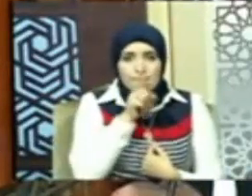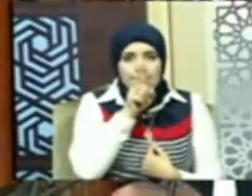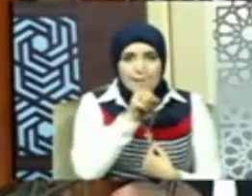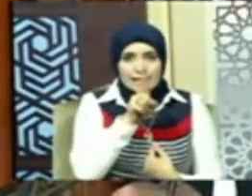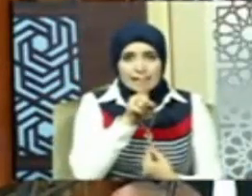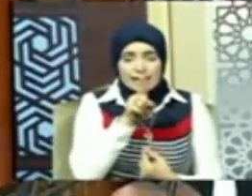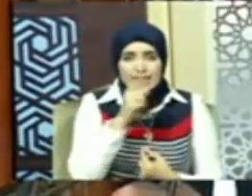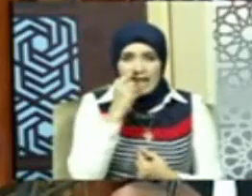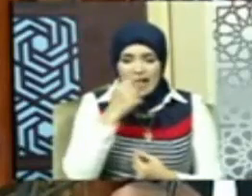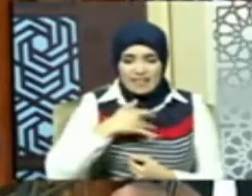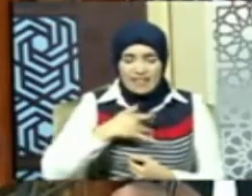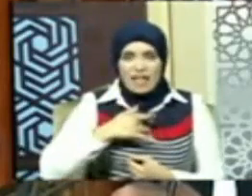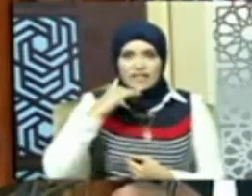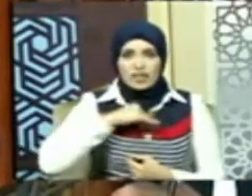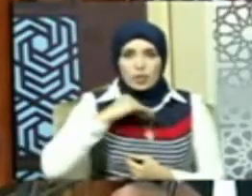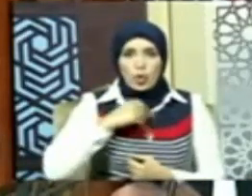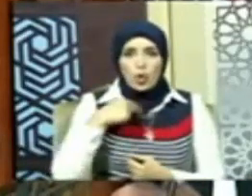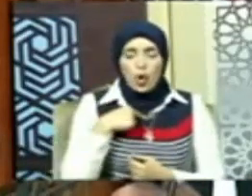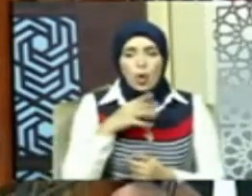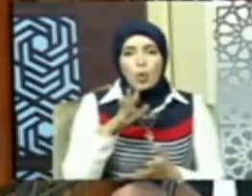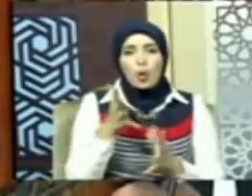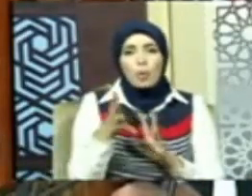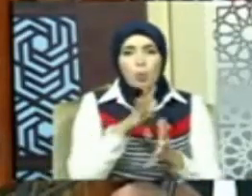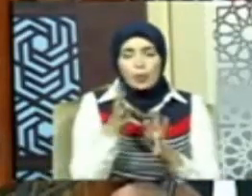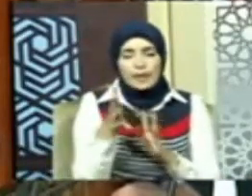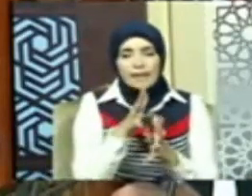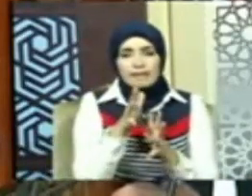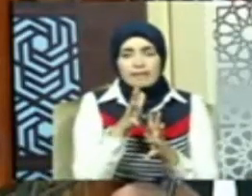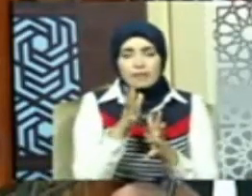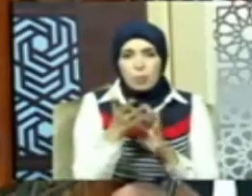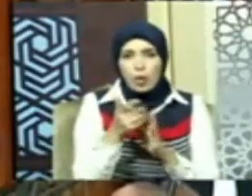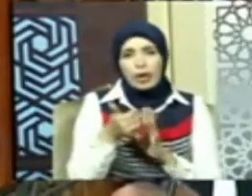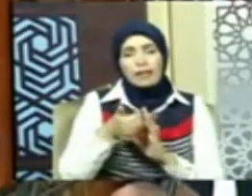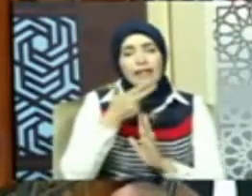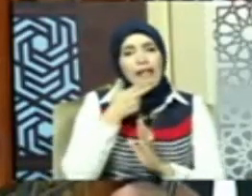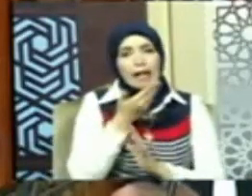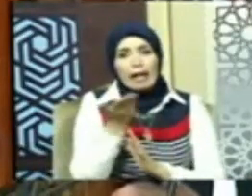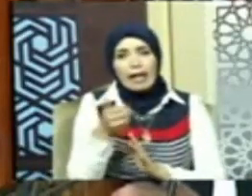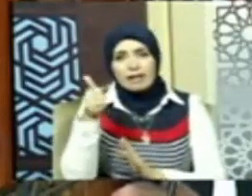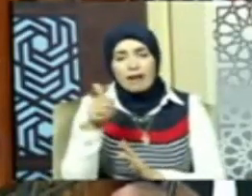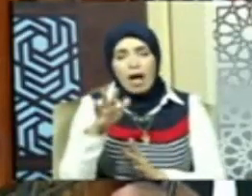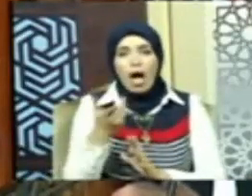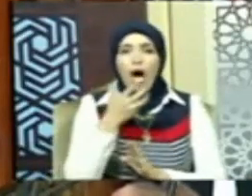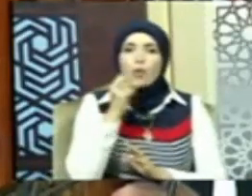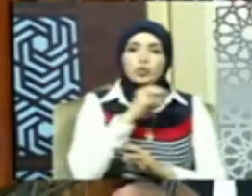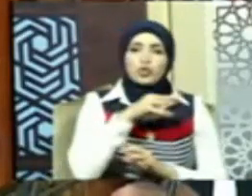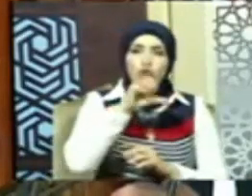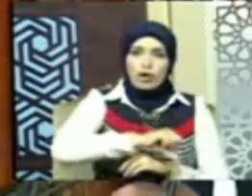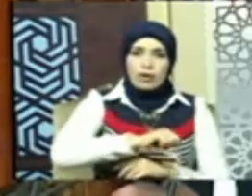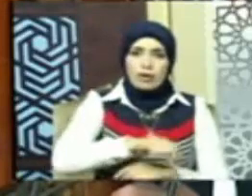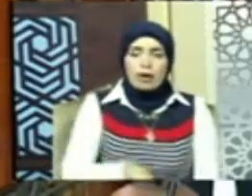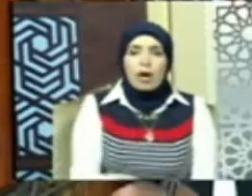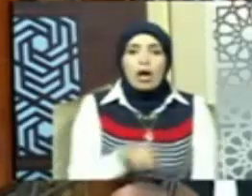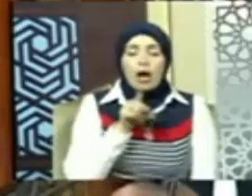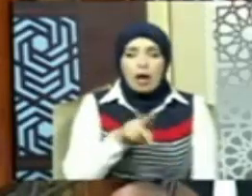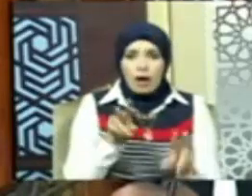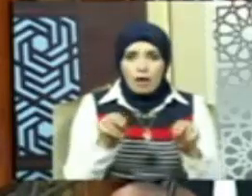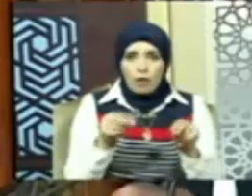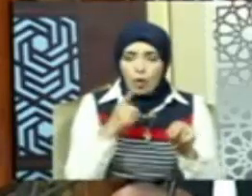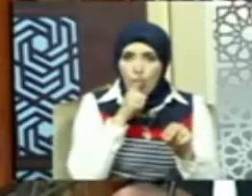ولكن نفس الحر تحتمل الظمأ. يقولون هذا مشراب، قلت قد